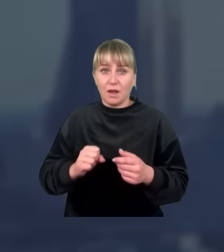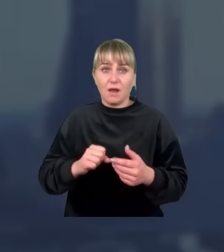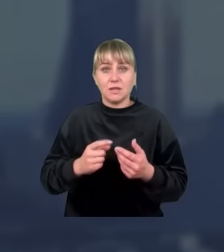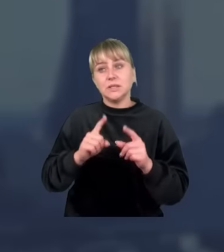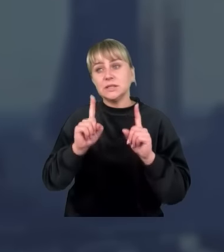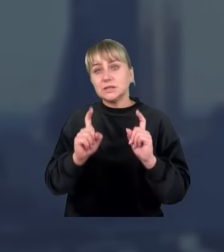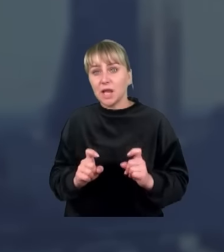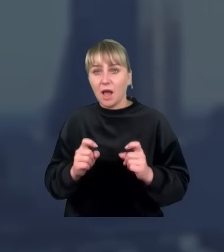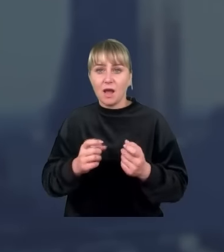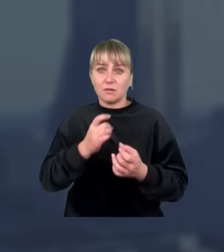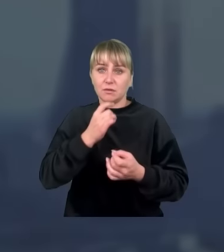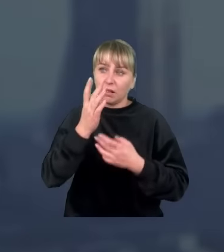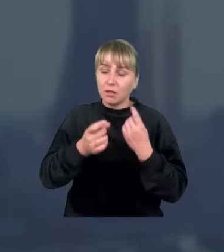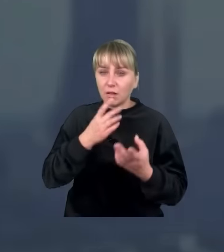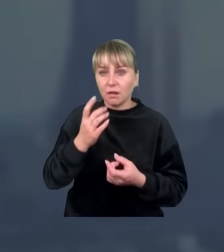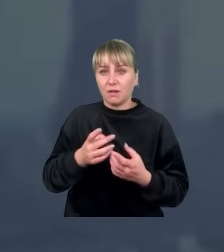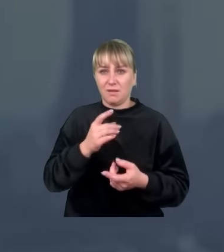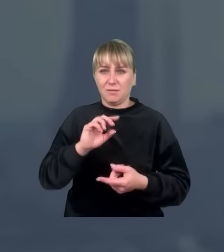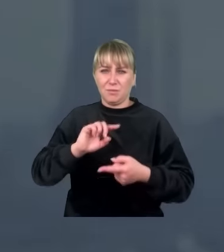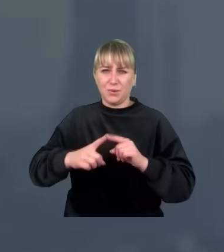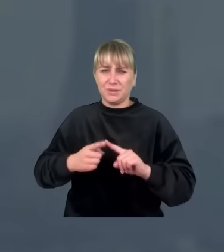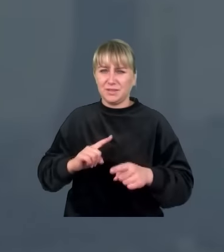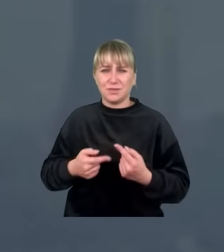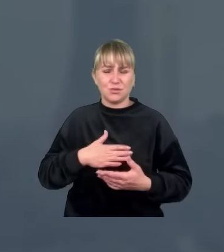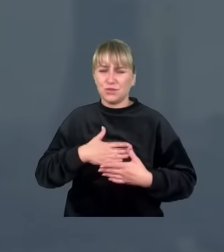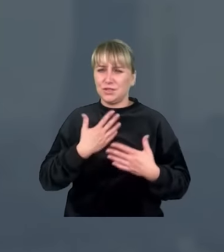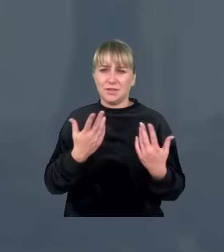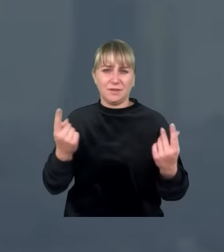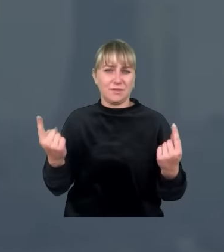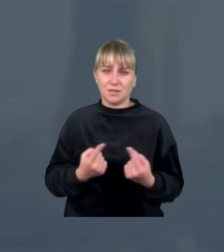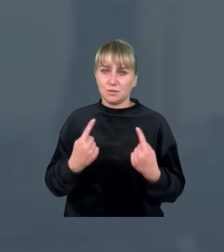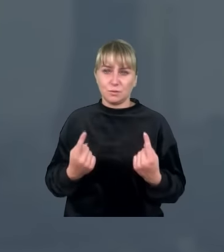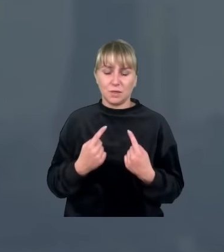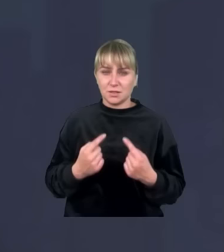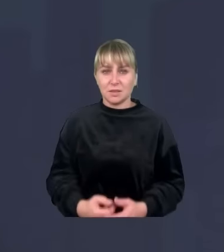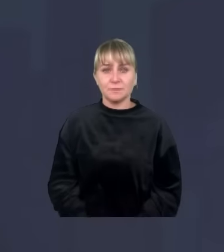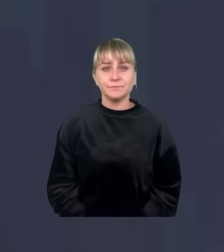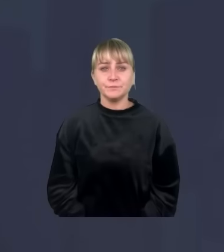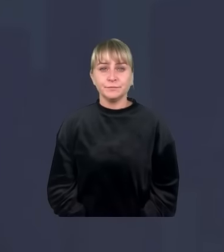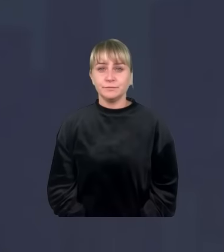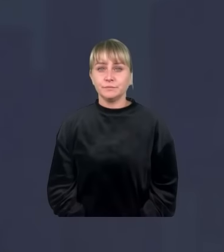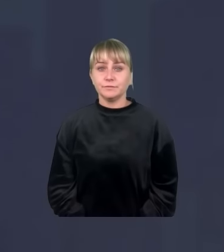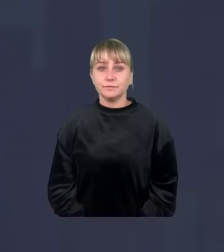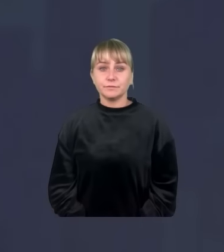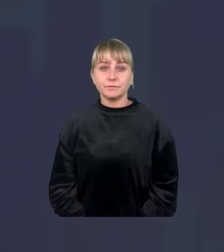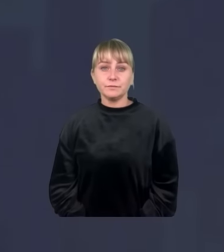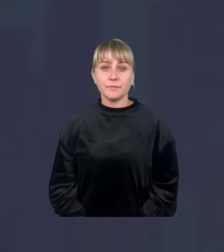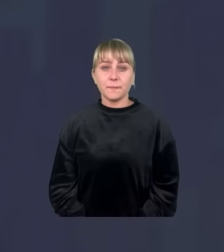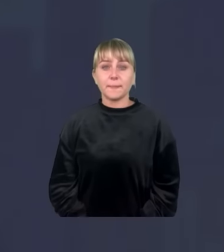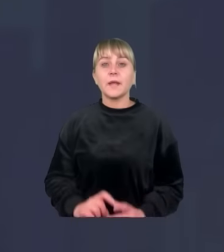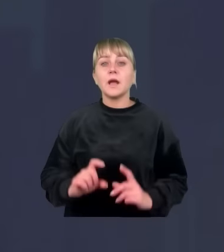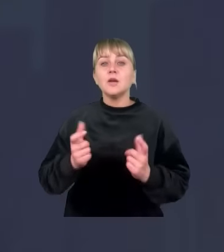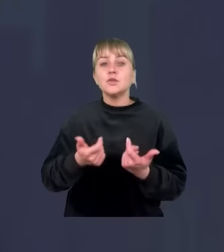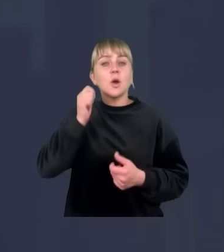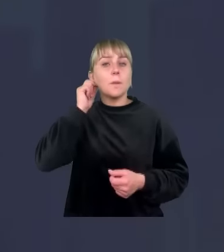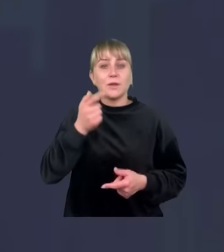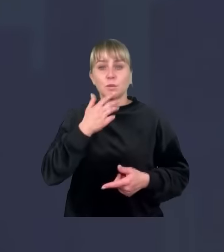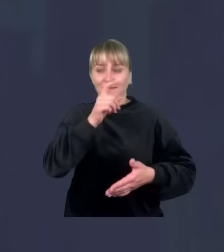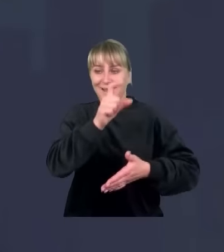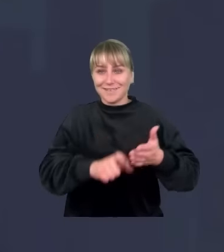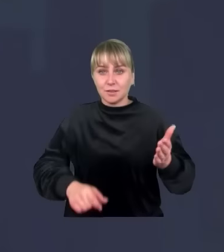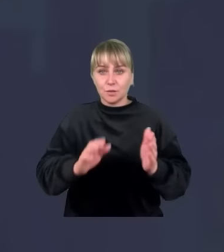żeby ci politycy poszli do aresztu? No to naprawdę... No ten artykuł, o którym pani redaktor mówi z Gazety Wyborczej, jest